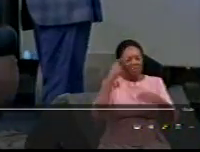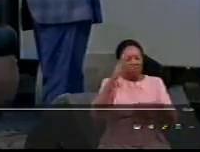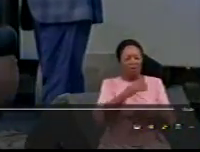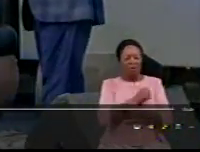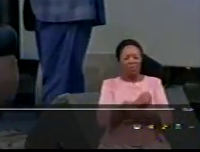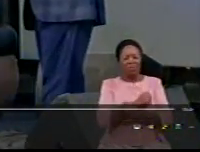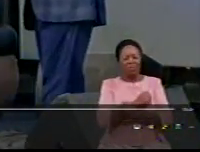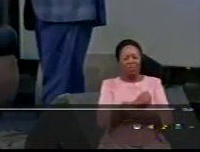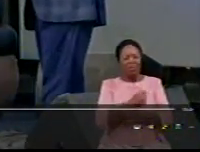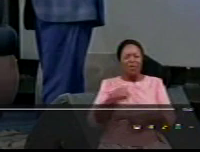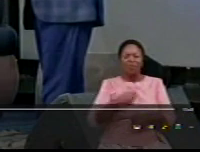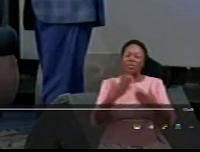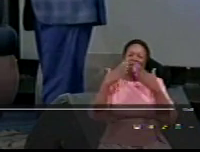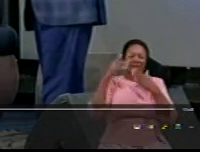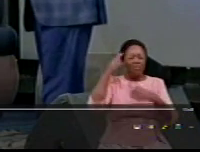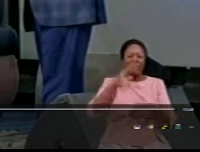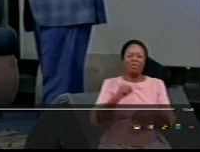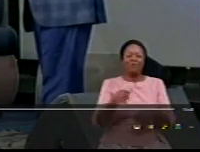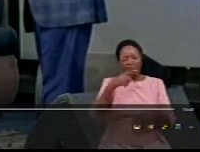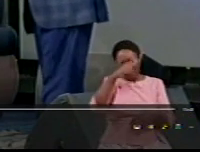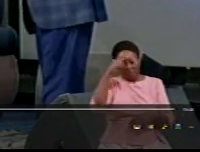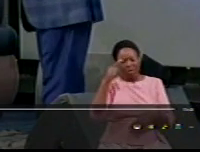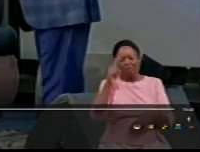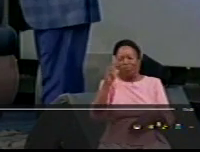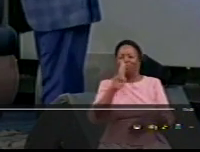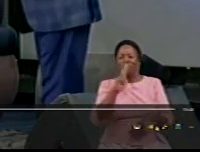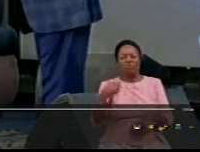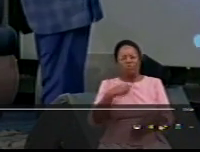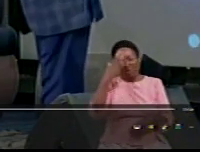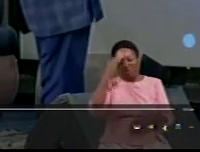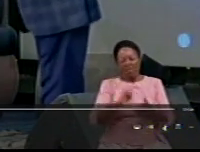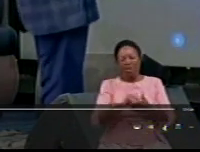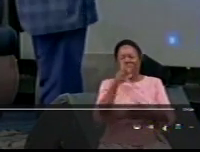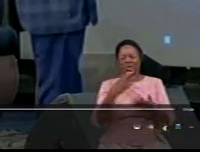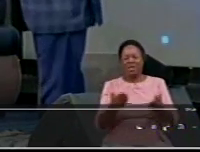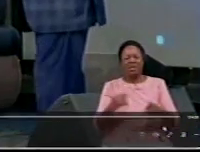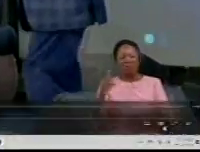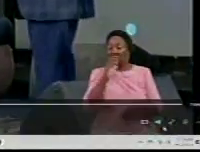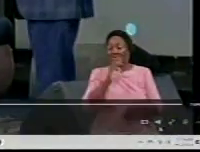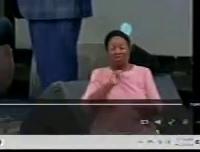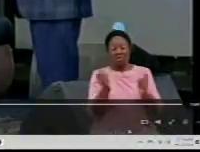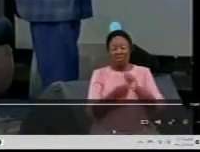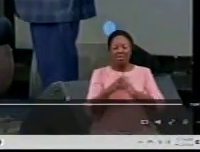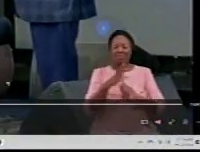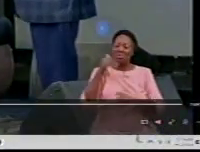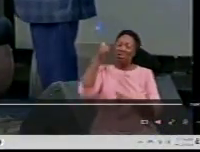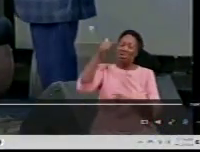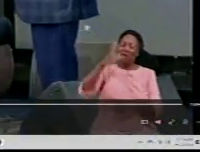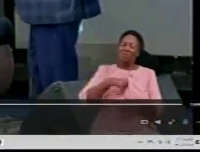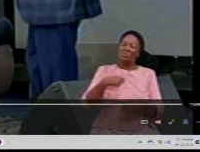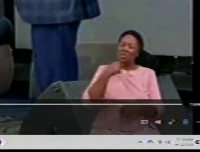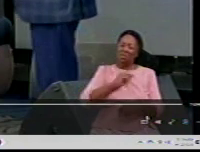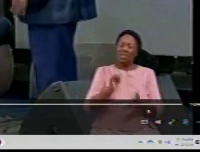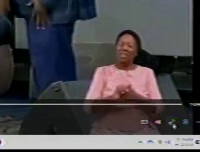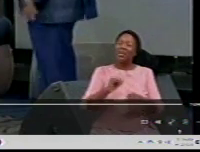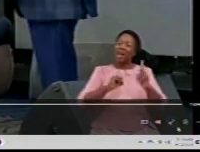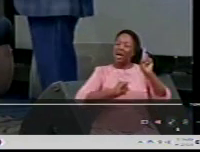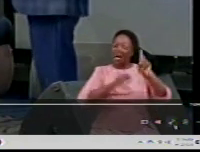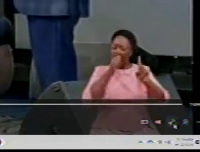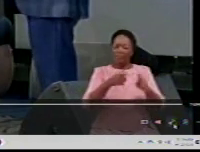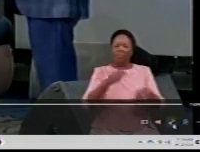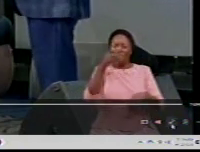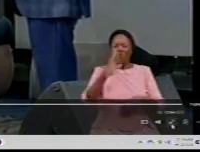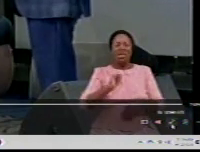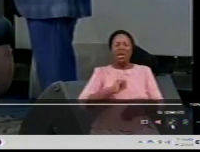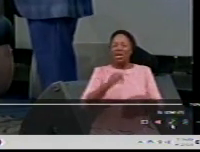amour. Merci parce que nous savons que tu es là. Tu n'as pas changé. Tu as dit, je suis Dieu et je ne change